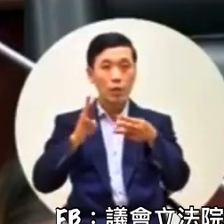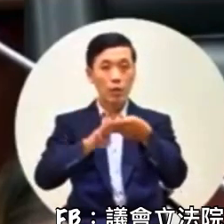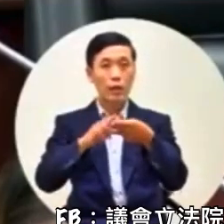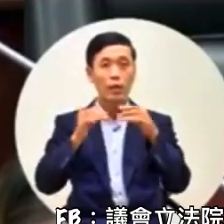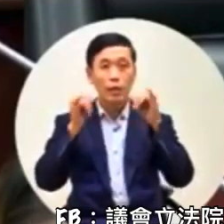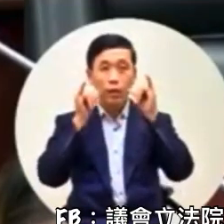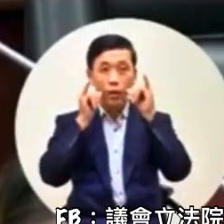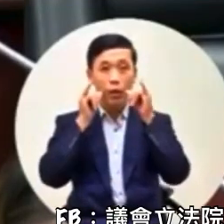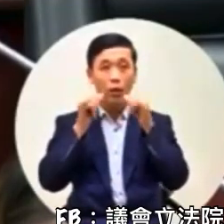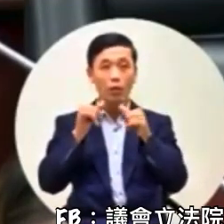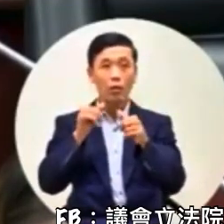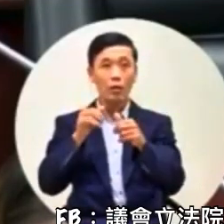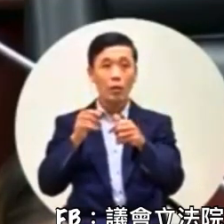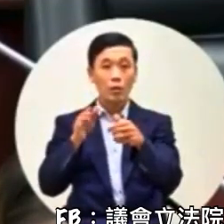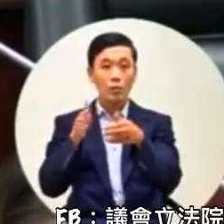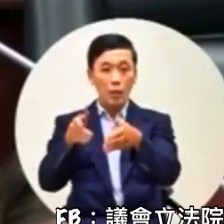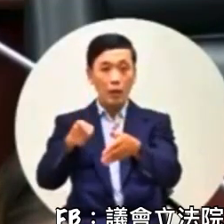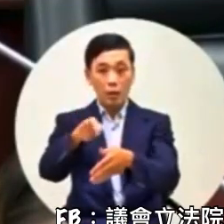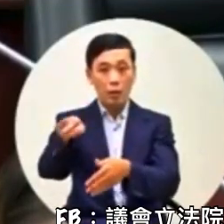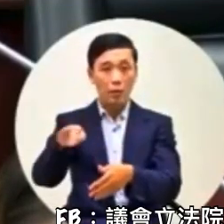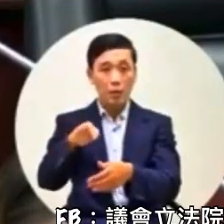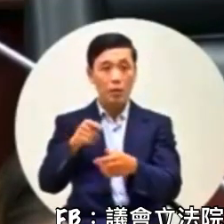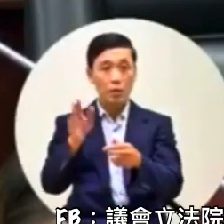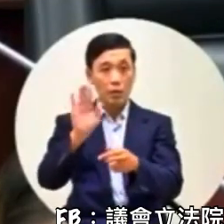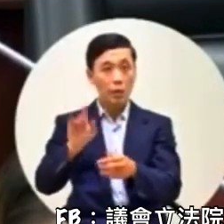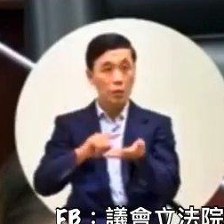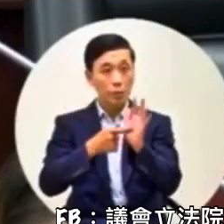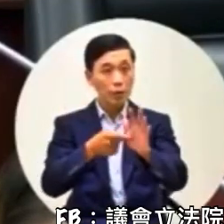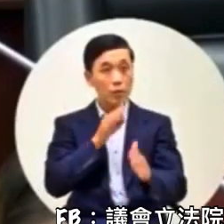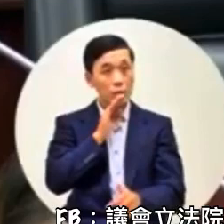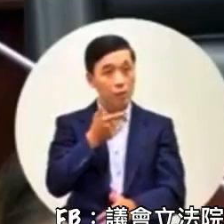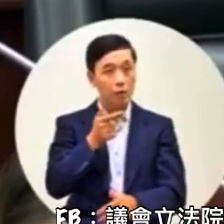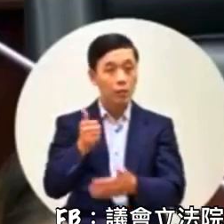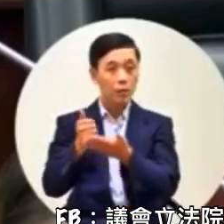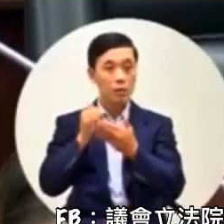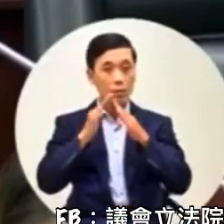陈市长回复一下？ 市长，请答复。